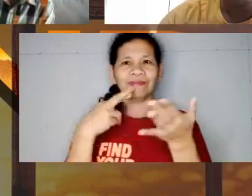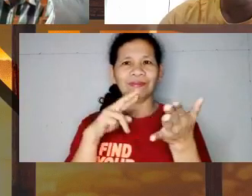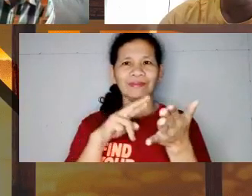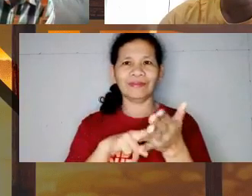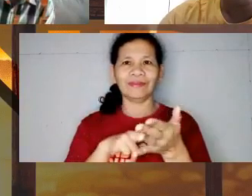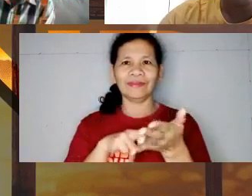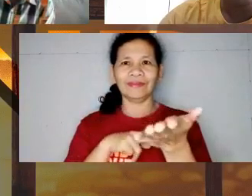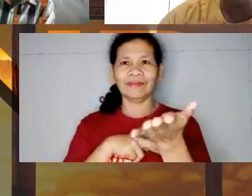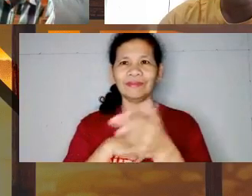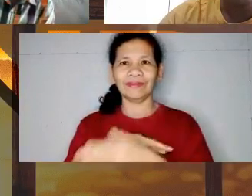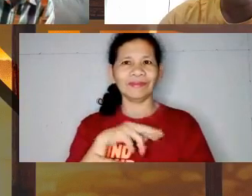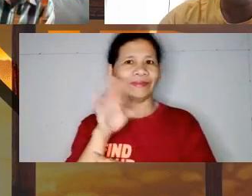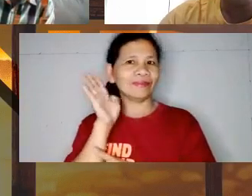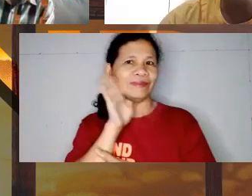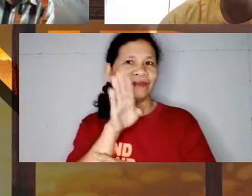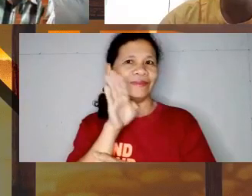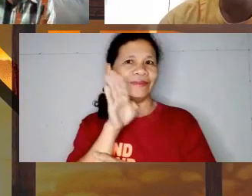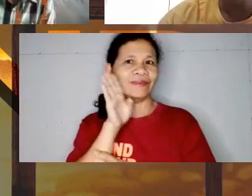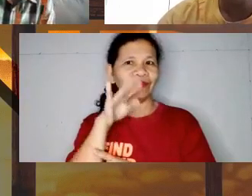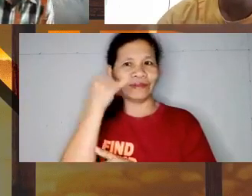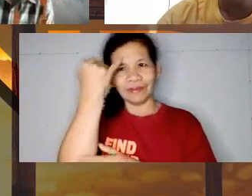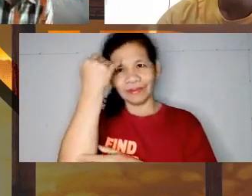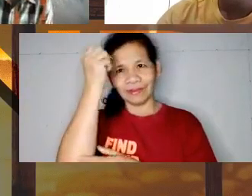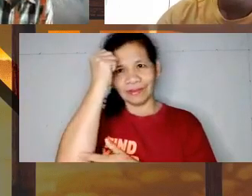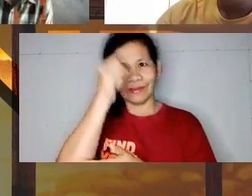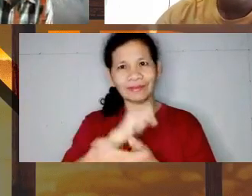si Brother Joseph.